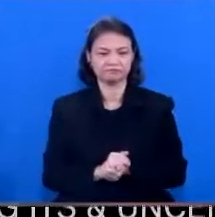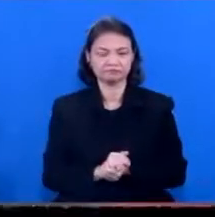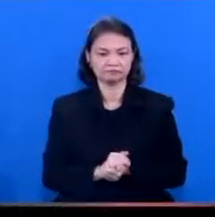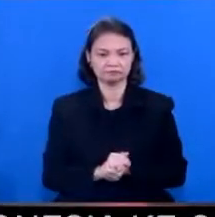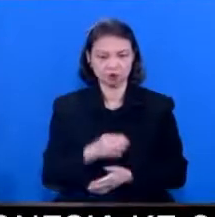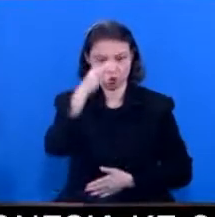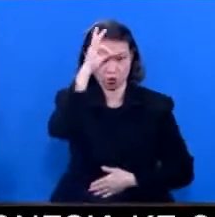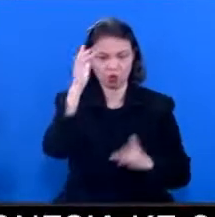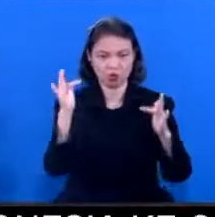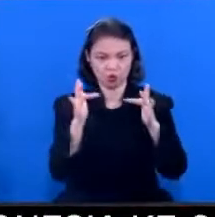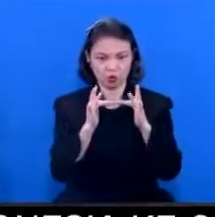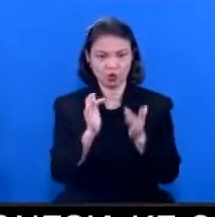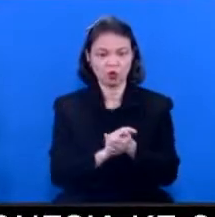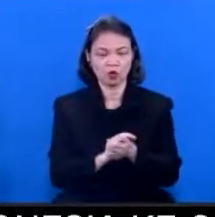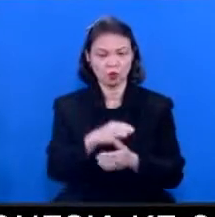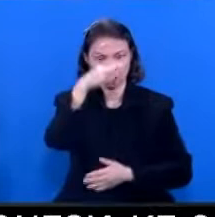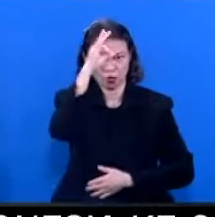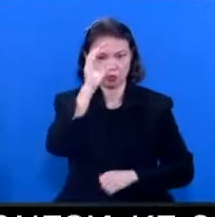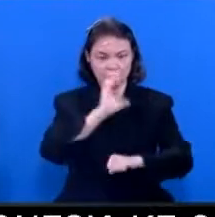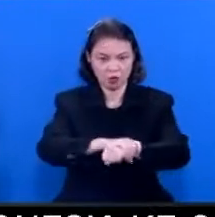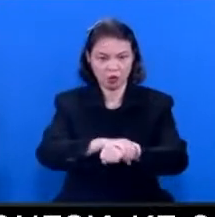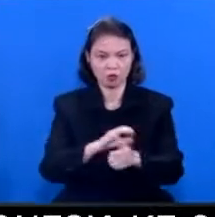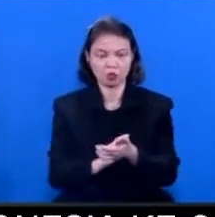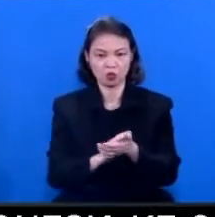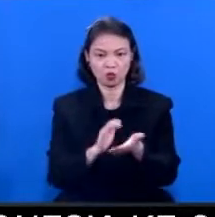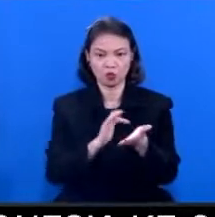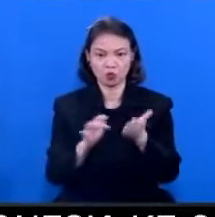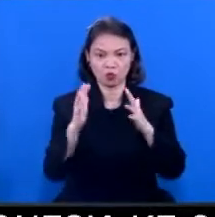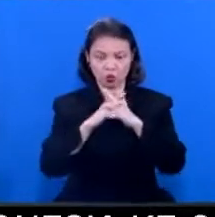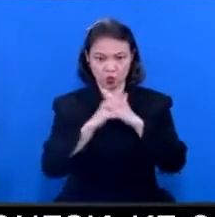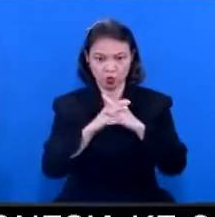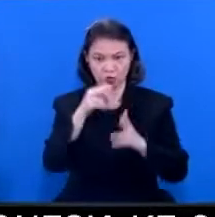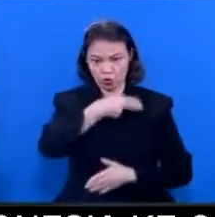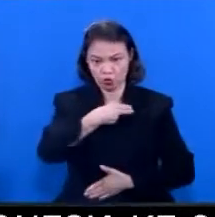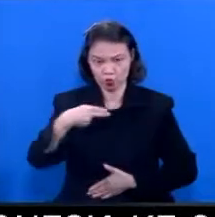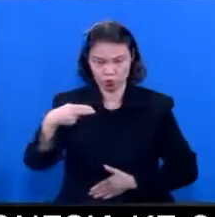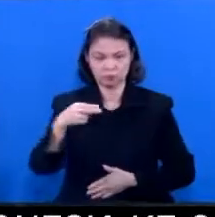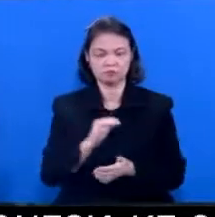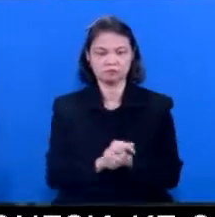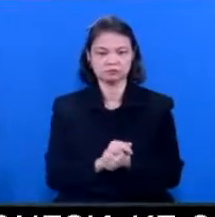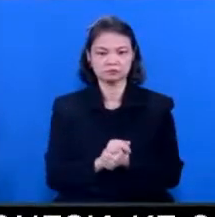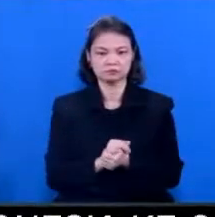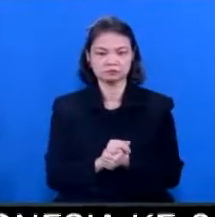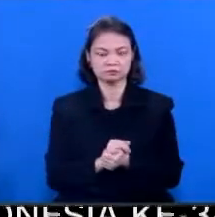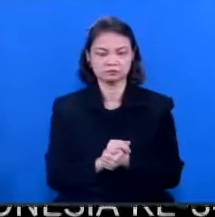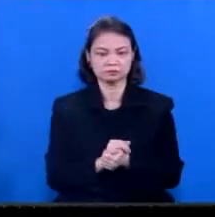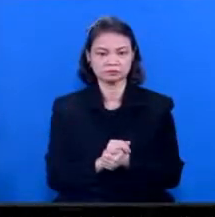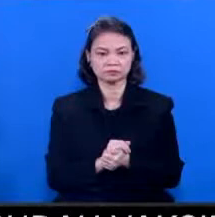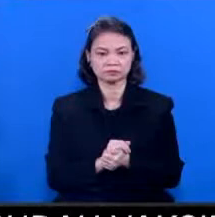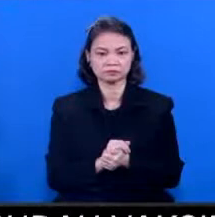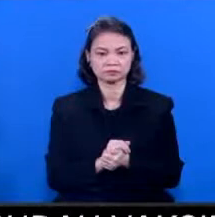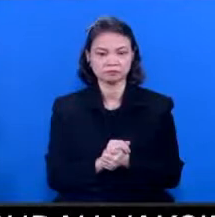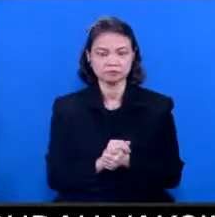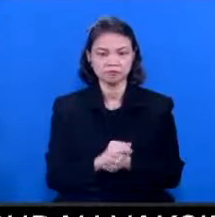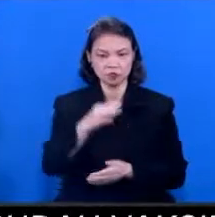Direktorat Siber Mabes Polri menangkap dua tersangka peretas situs Sekretariat Kabinet Republik Indonesia setkap.go.id.